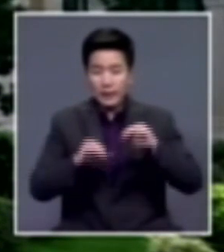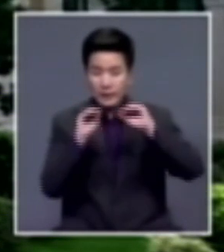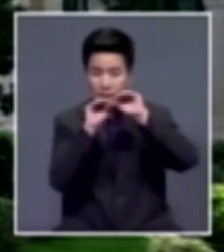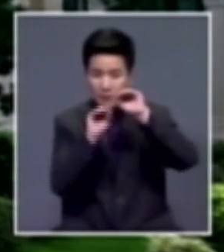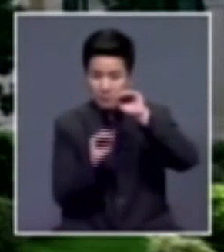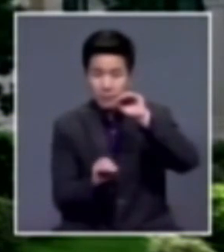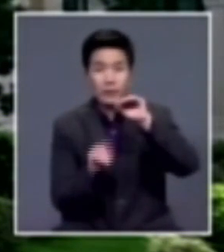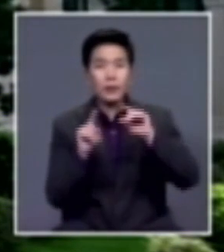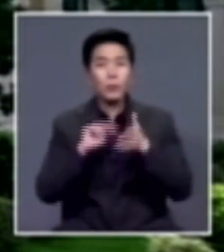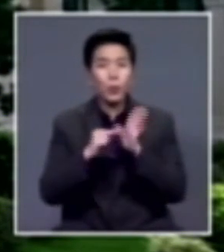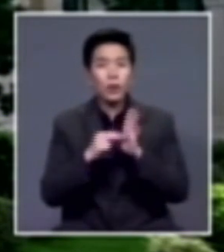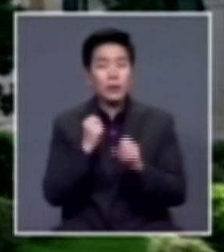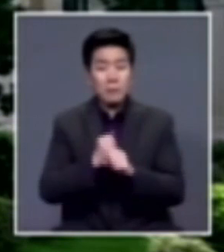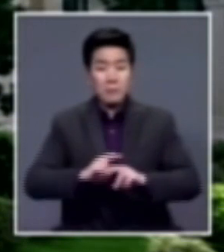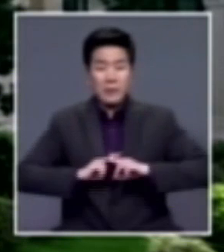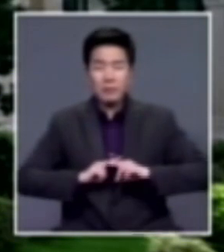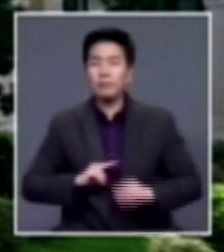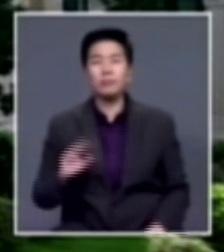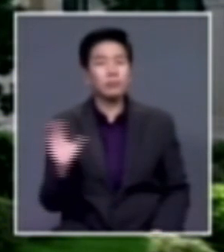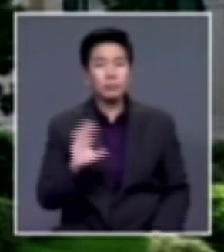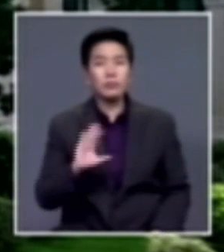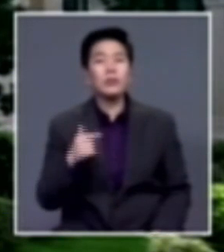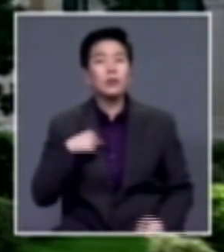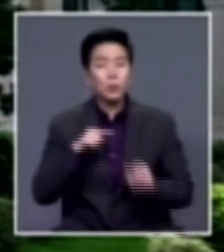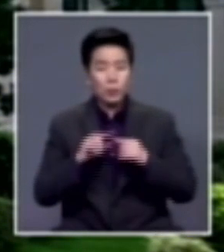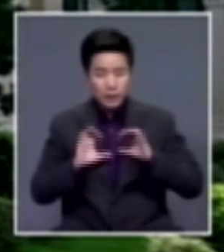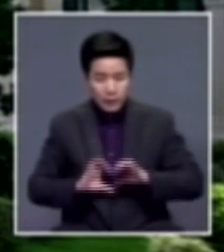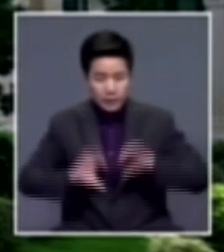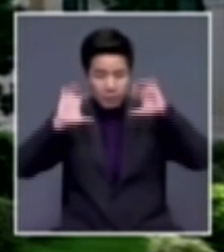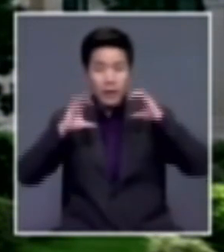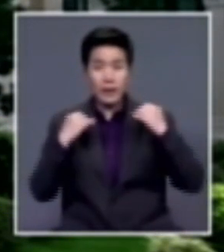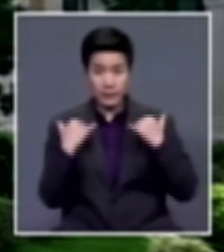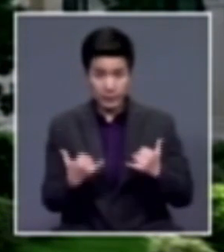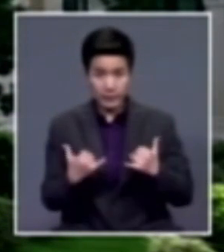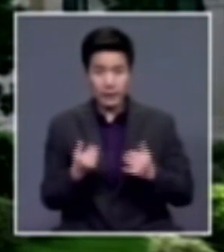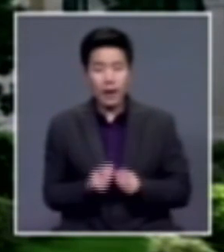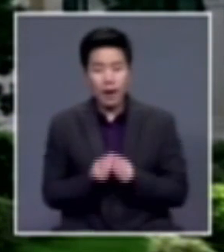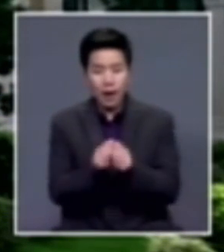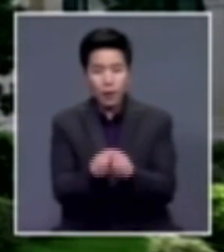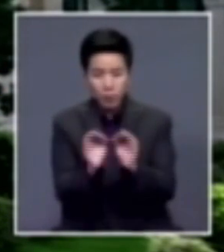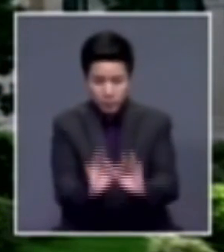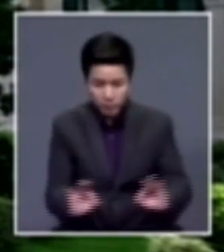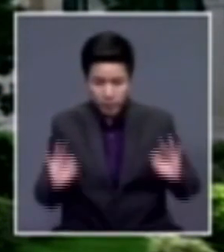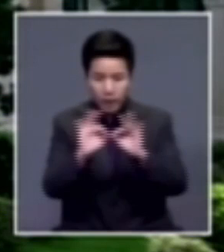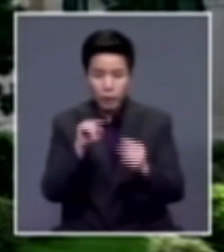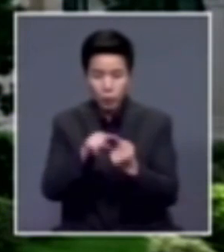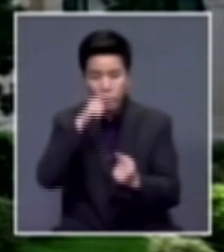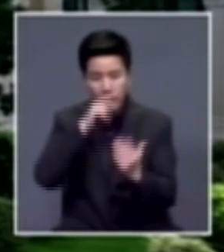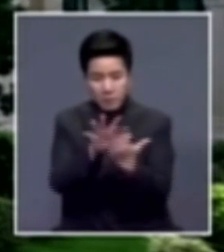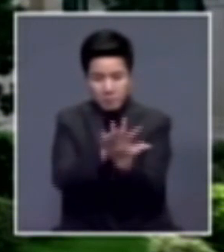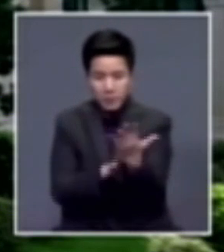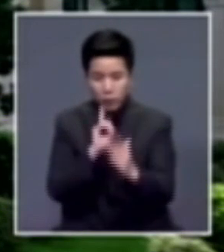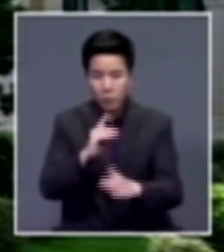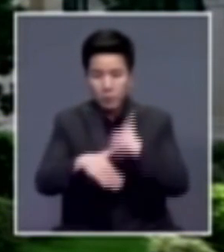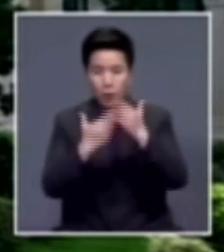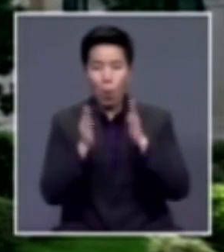มดนี้ไม่สามารถจะเกิดขึ้นมาได้เองนะครับแต่ก็เป็นผลจากการที่ภาครัฐรัฐบาลนี้ให้ความสำคัญกับการพัฒนาประเทศประชาชนต้องเข้มแข็ง